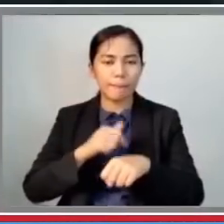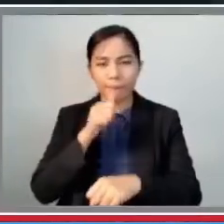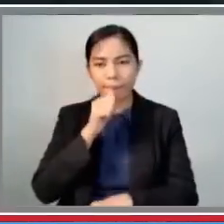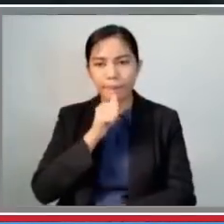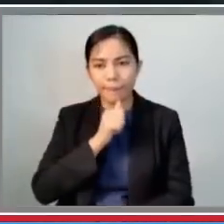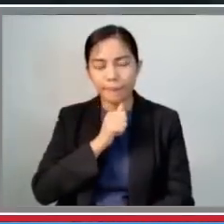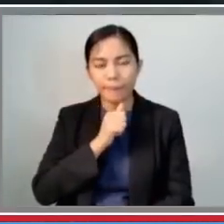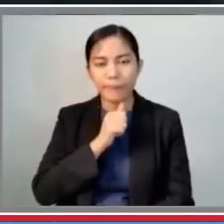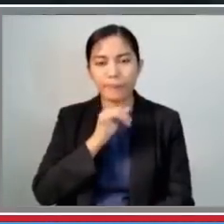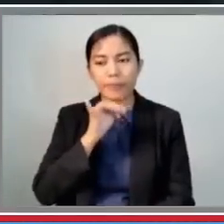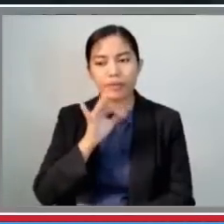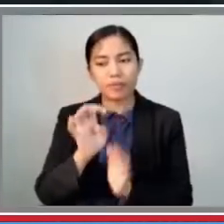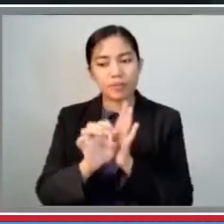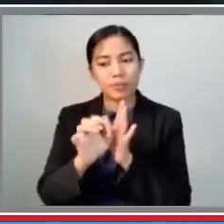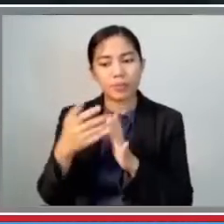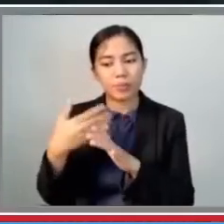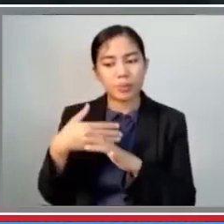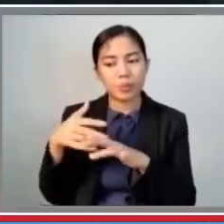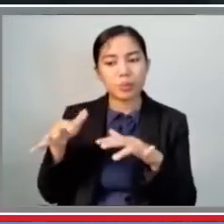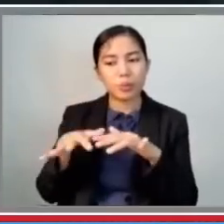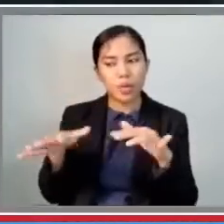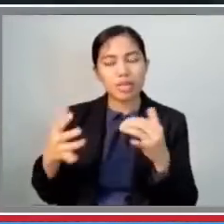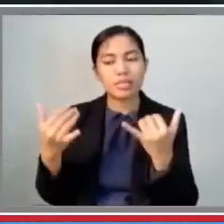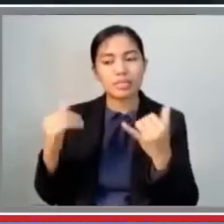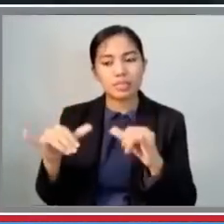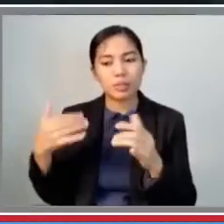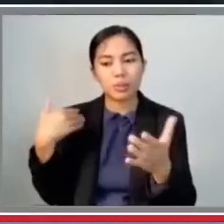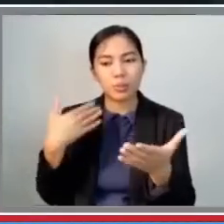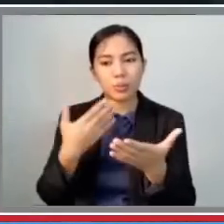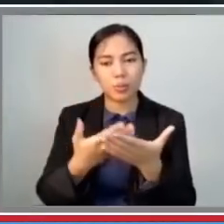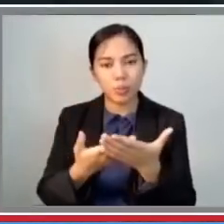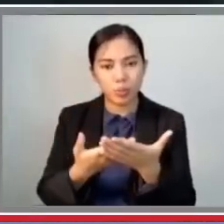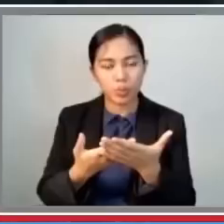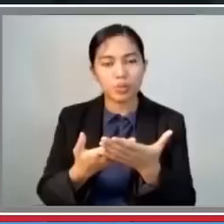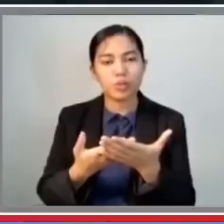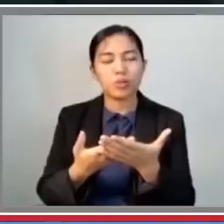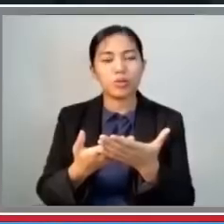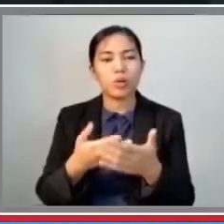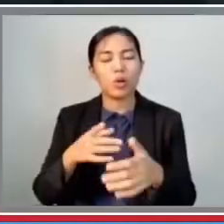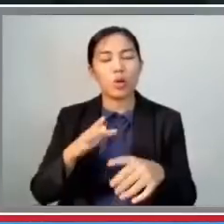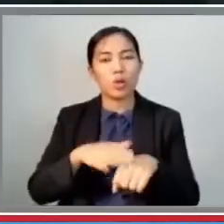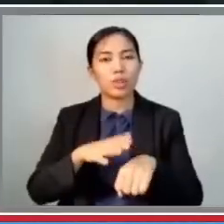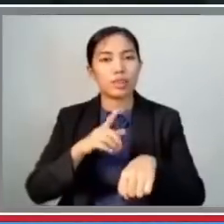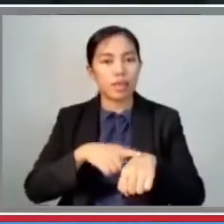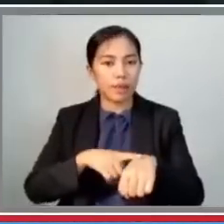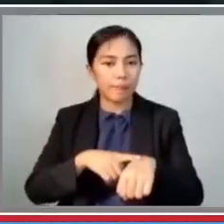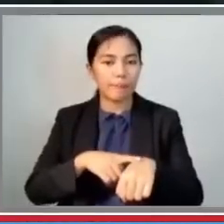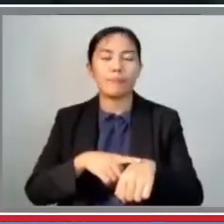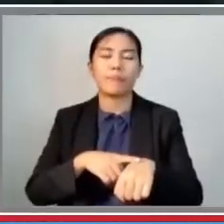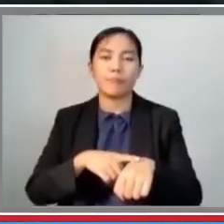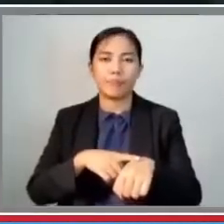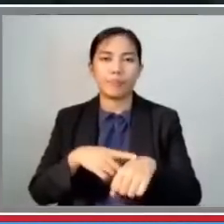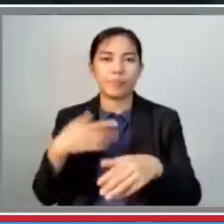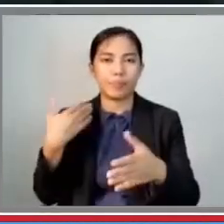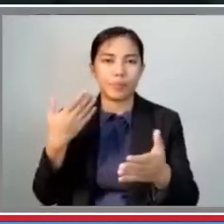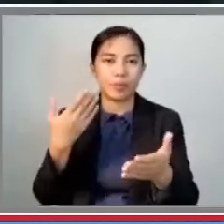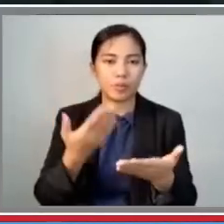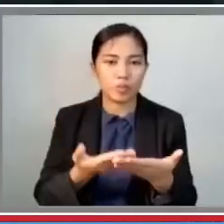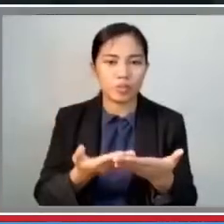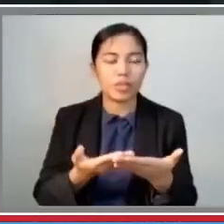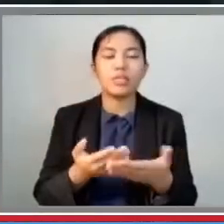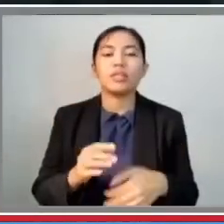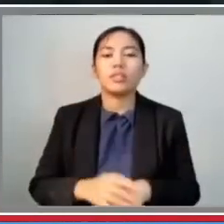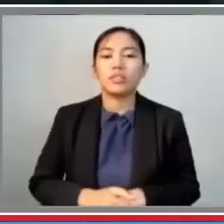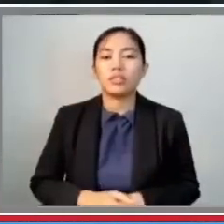maabala man po sila makakarating pa rin po sila ng ah nasa time na expectation nila sa pupuntahan nila sa mga manonood naman po